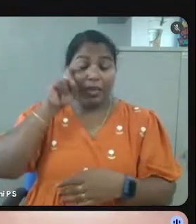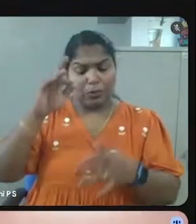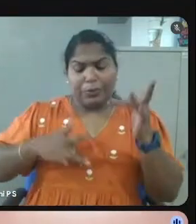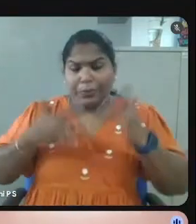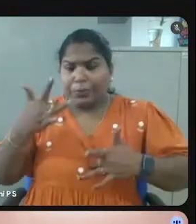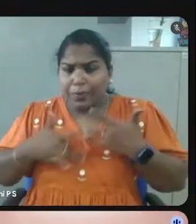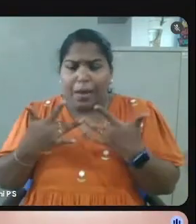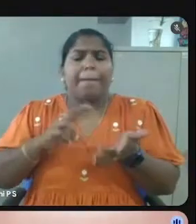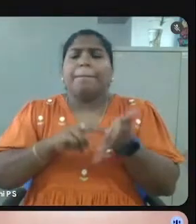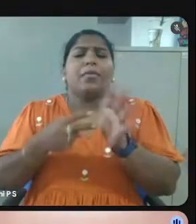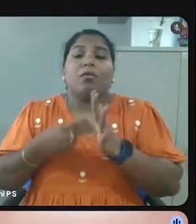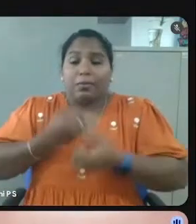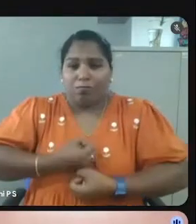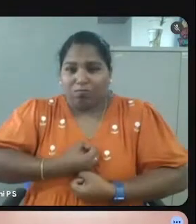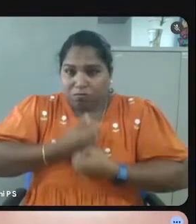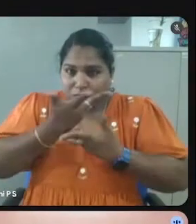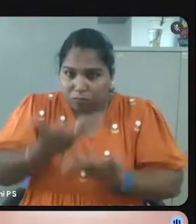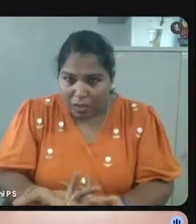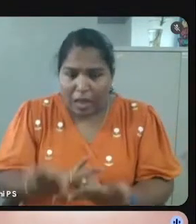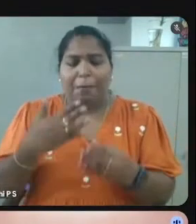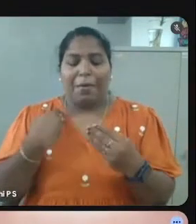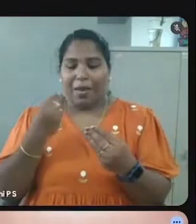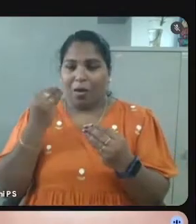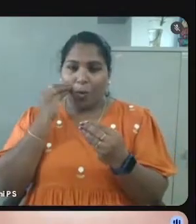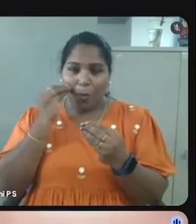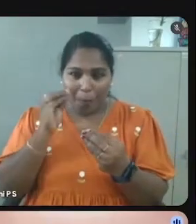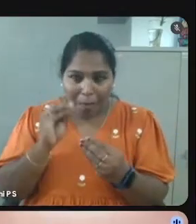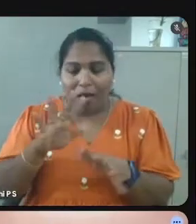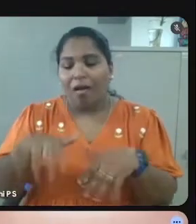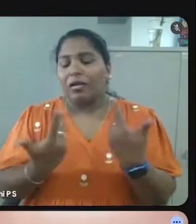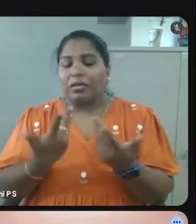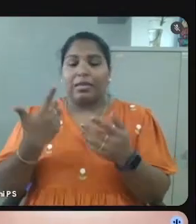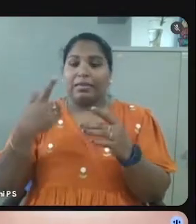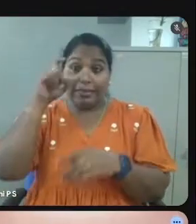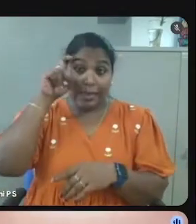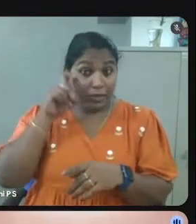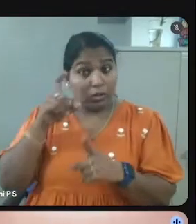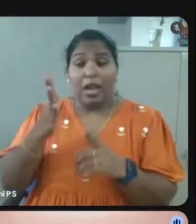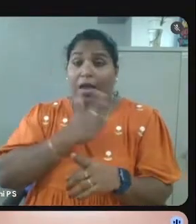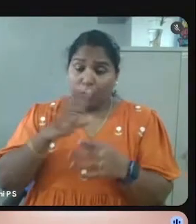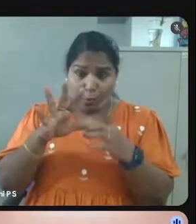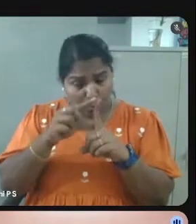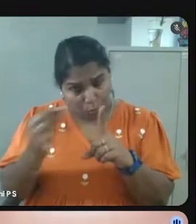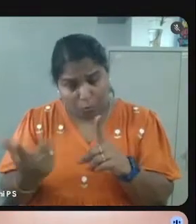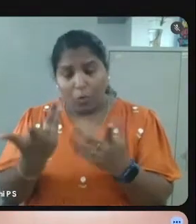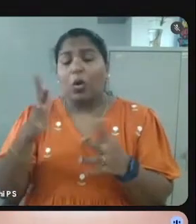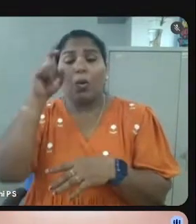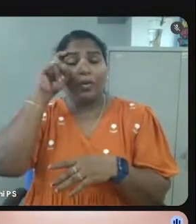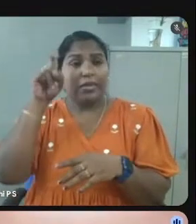സെക്ഷുവൽ എക്സ്പ്രഷൻ, അതായത് കിസ്സിങ്, ഹഗ്ഗിങ്, ഇന്റർകോഴ്സ്, പിന്നെ സെക്ഷുവൽ